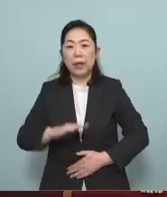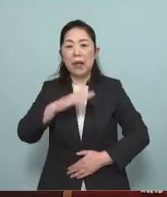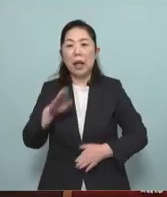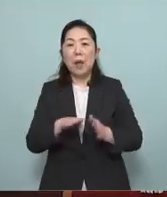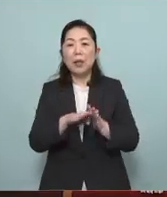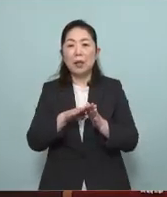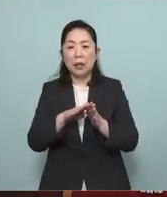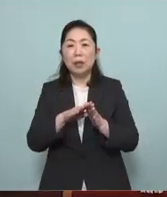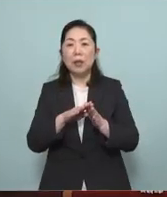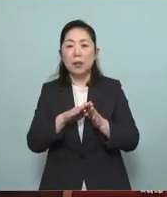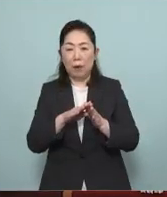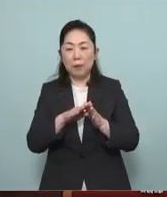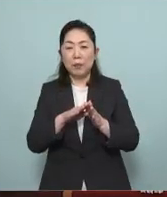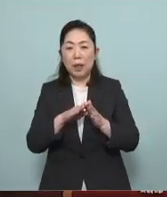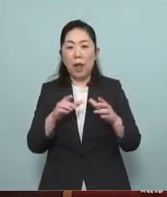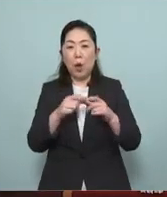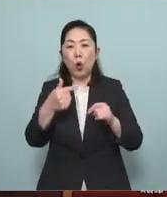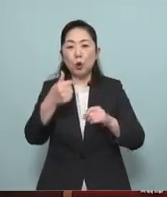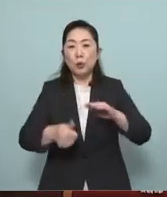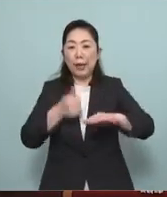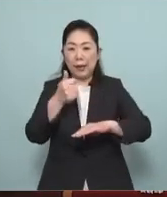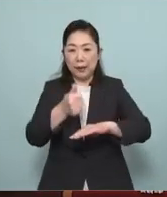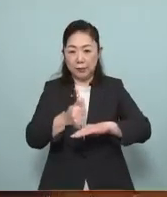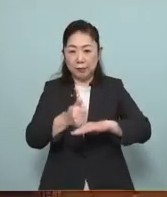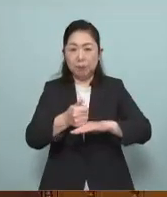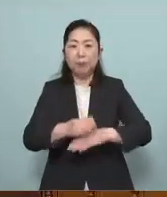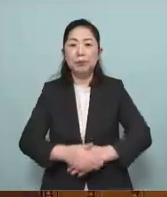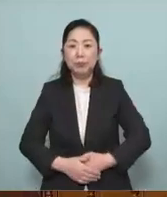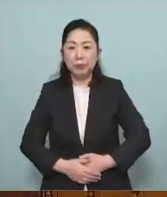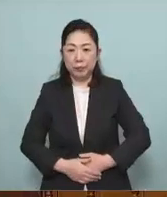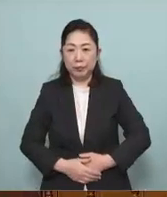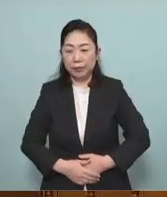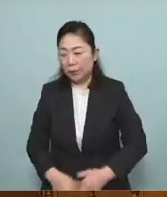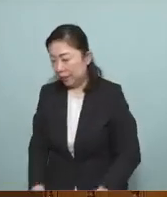山際大志郎国務大臣。